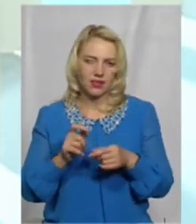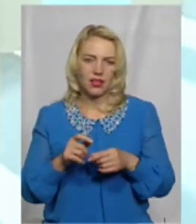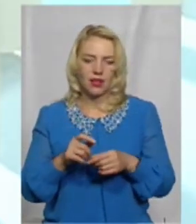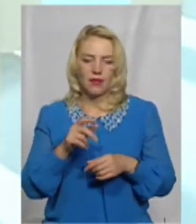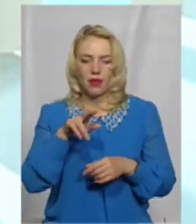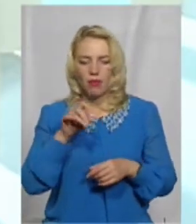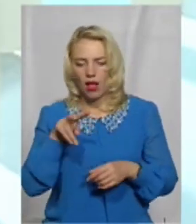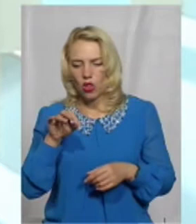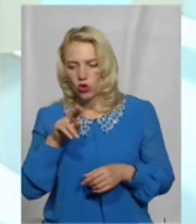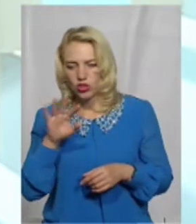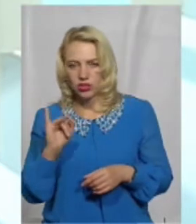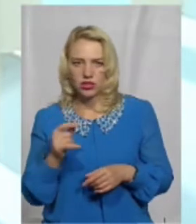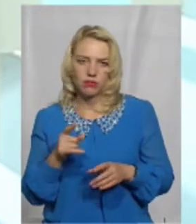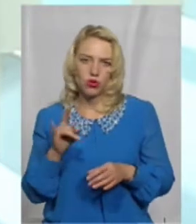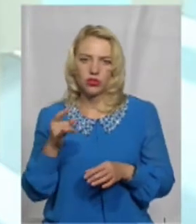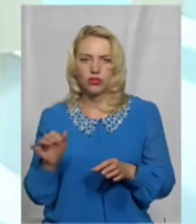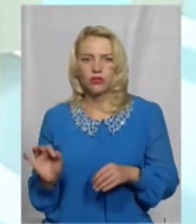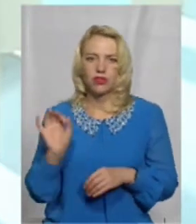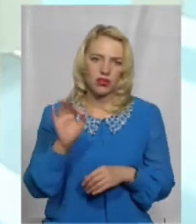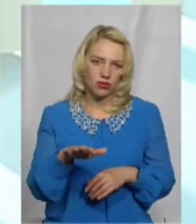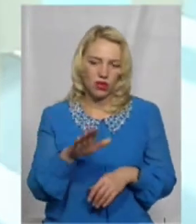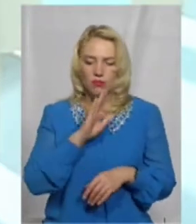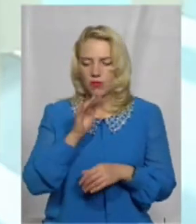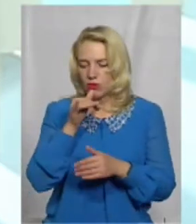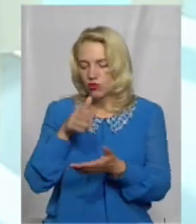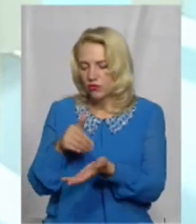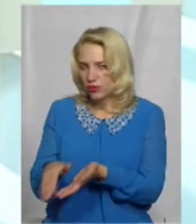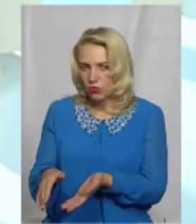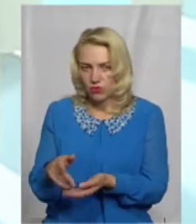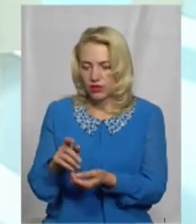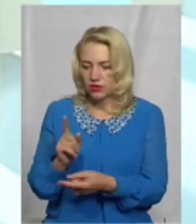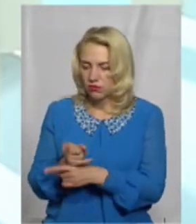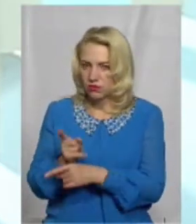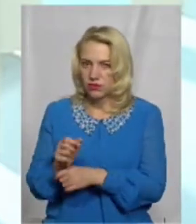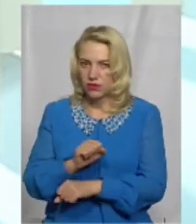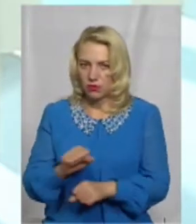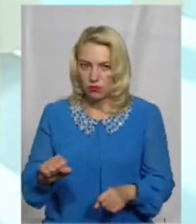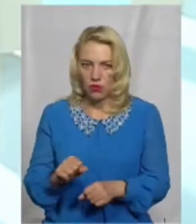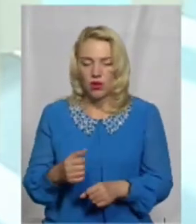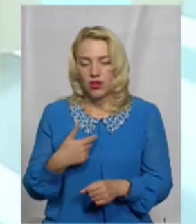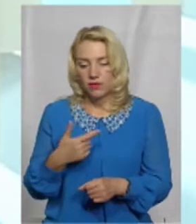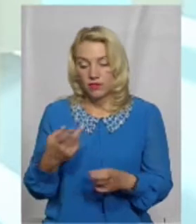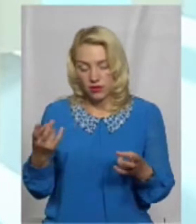палочок, трісочок, бо так дитині захотілося, а мама не може сказати, що цього робити не треба. Є